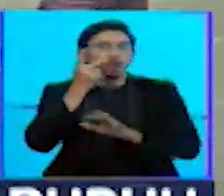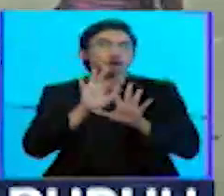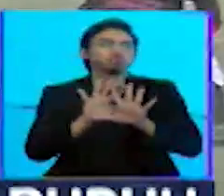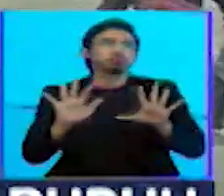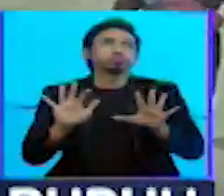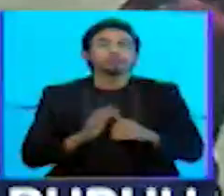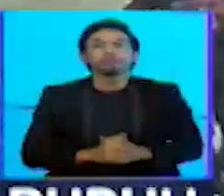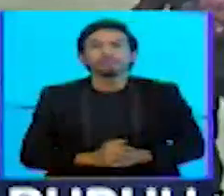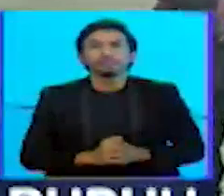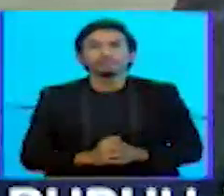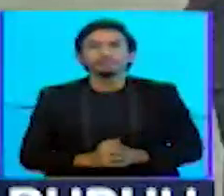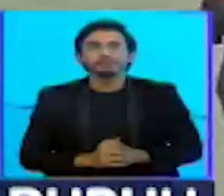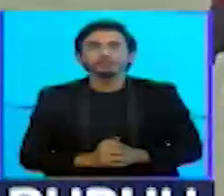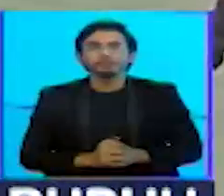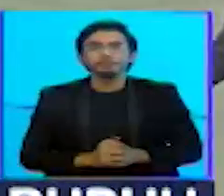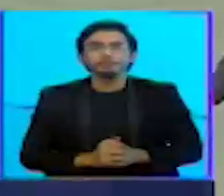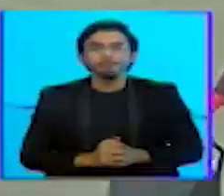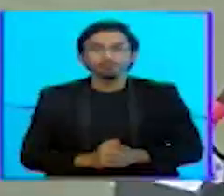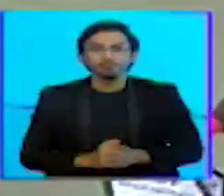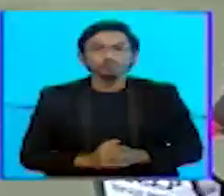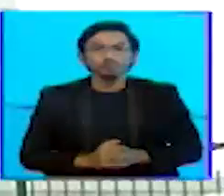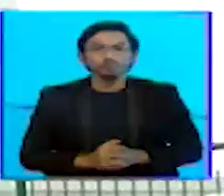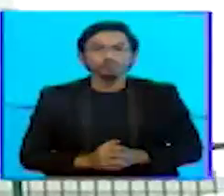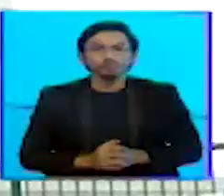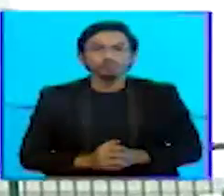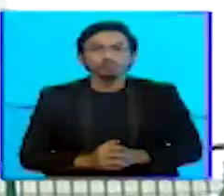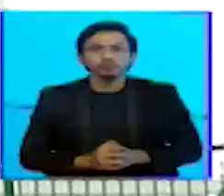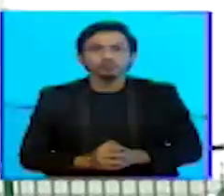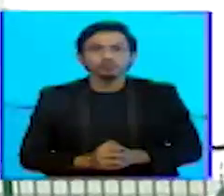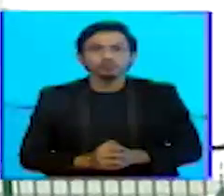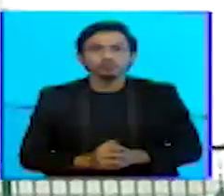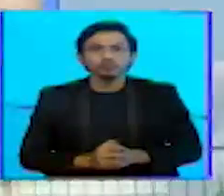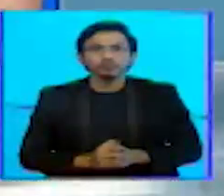Peserta masa aksi rekan-rekan dari KSPSI dan ke depan lagi, Bung Brada.